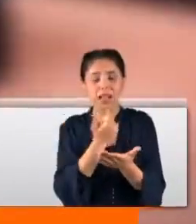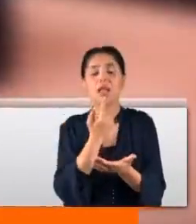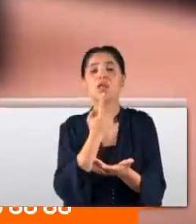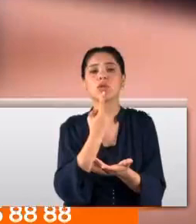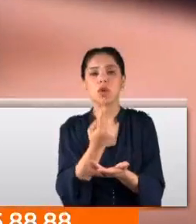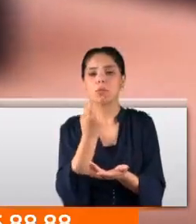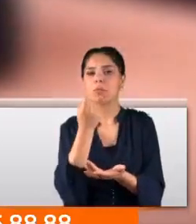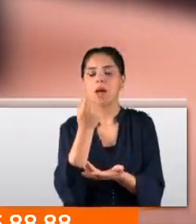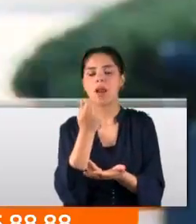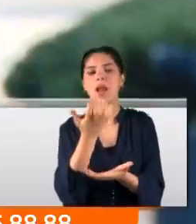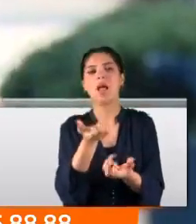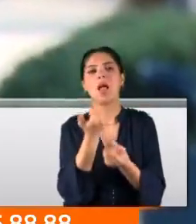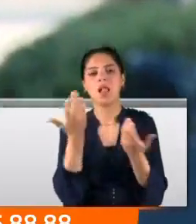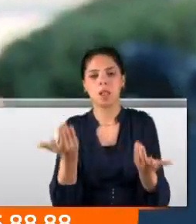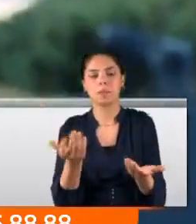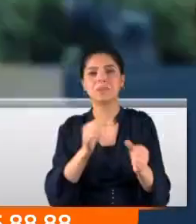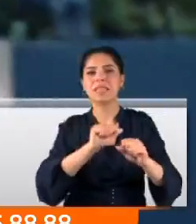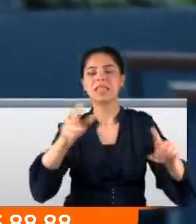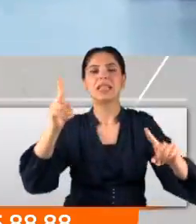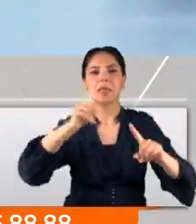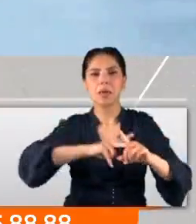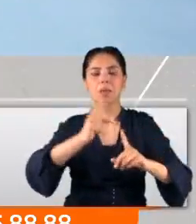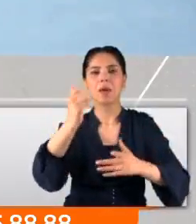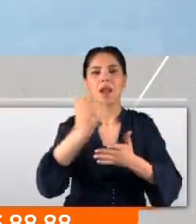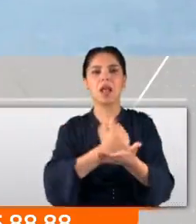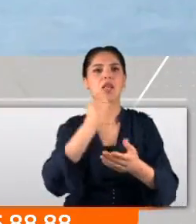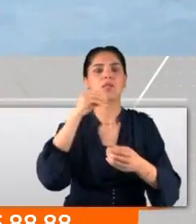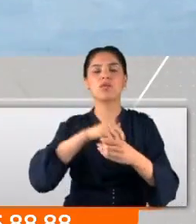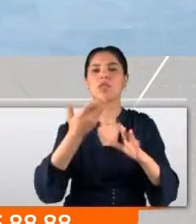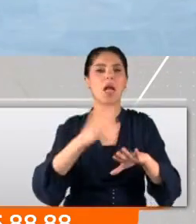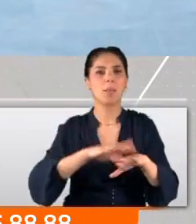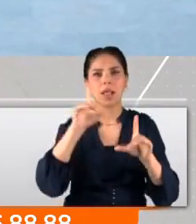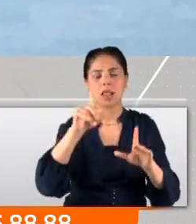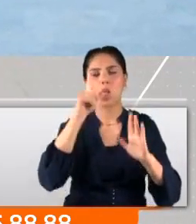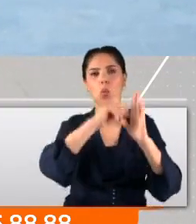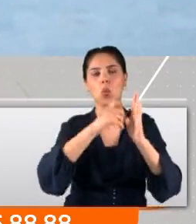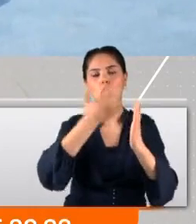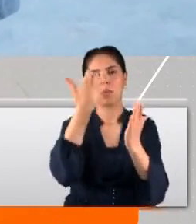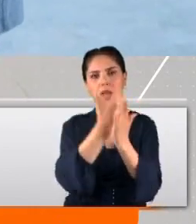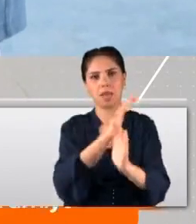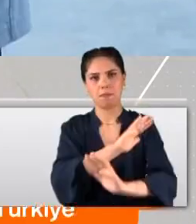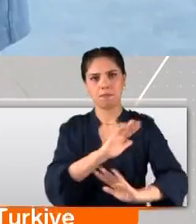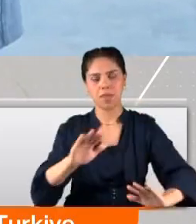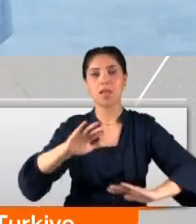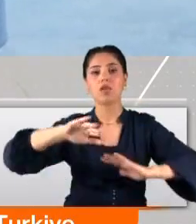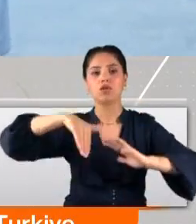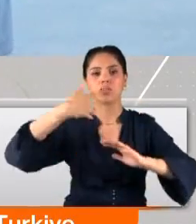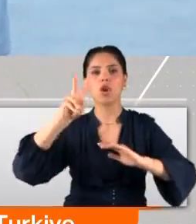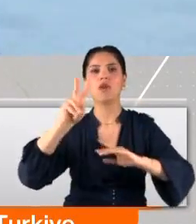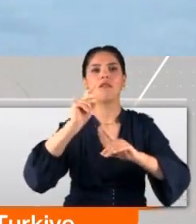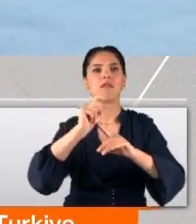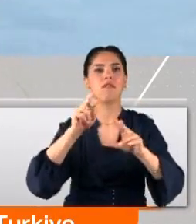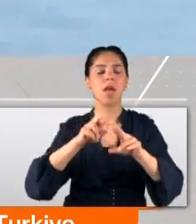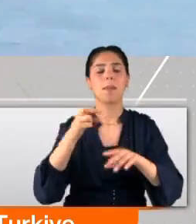3'ü almıştık biz, 1,5'ü. Sisteme dahil olup para kazanmak için yapmanız gereken tek şey uygulamayı indirmek. Bundan sonra VIP seçenek